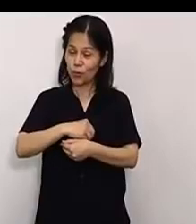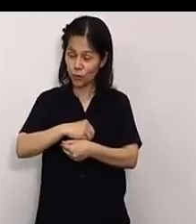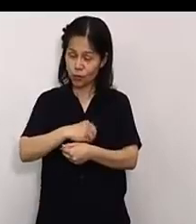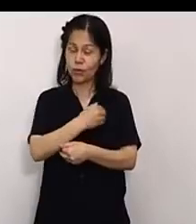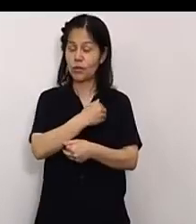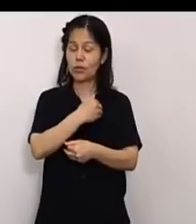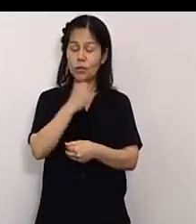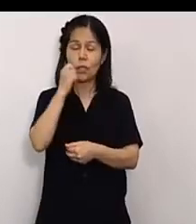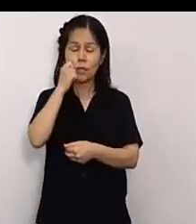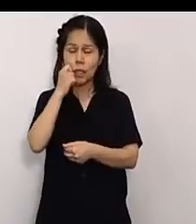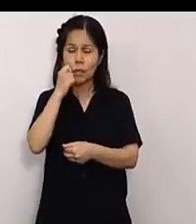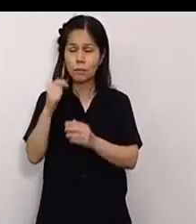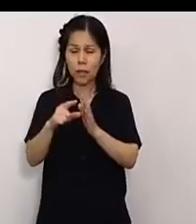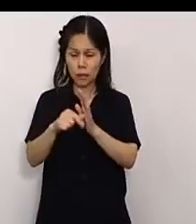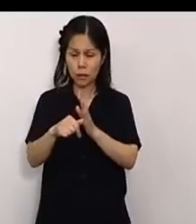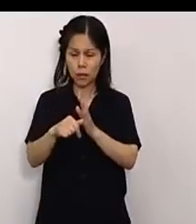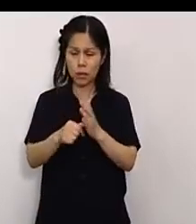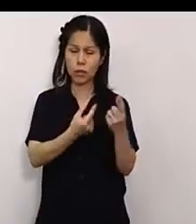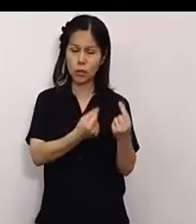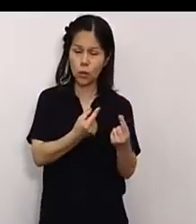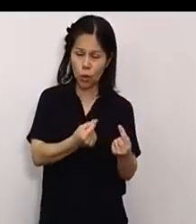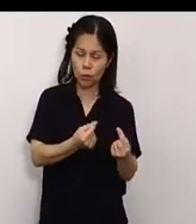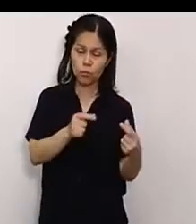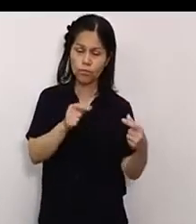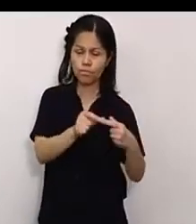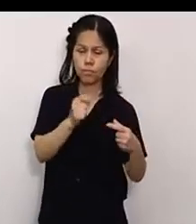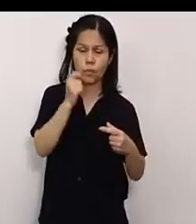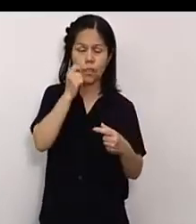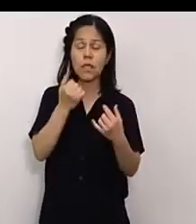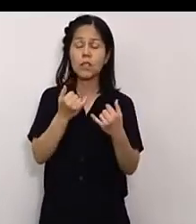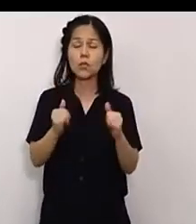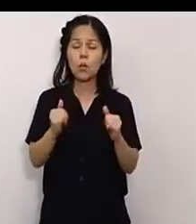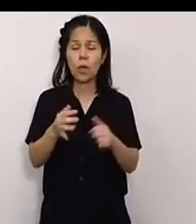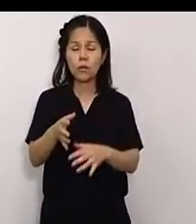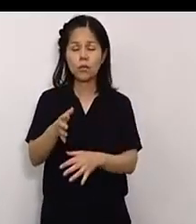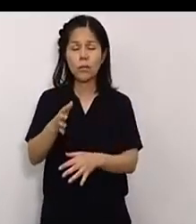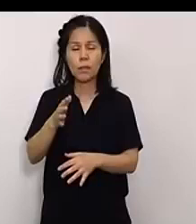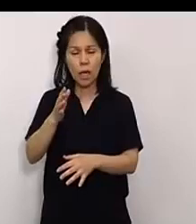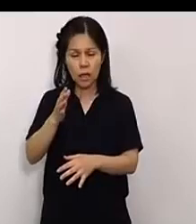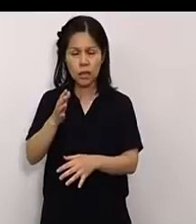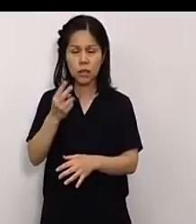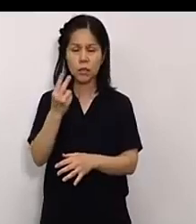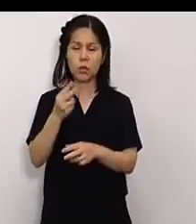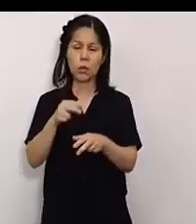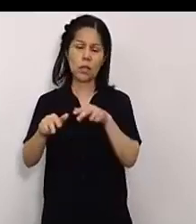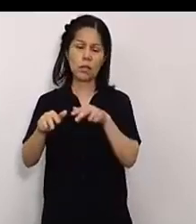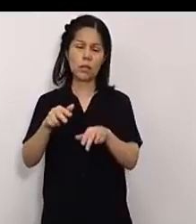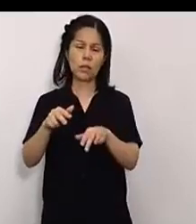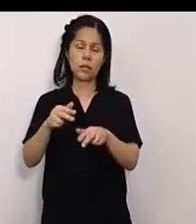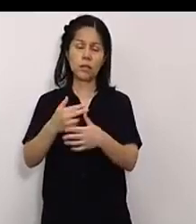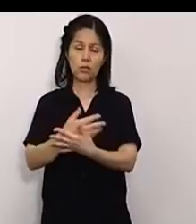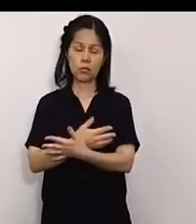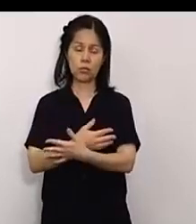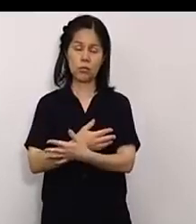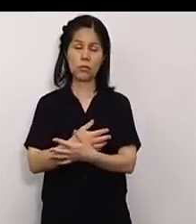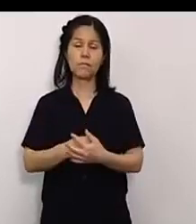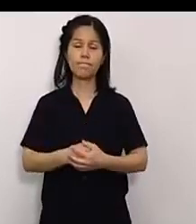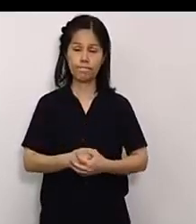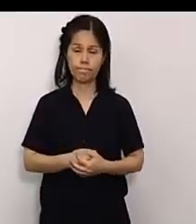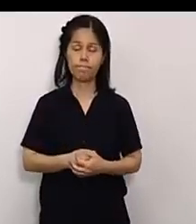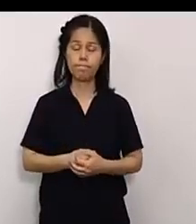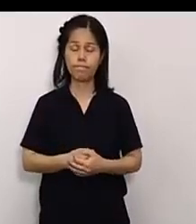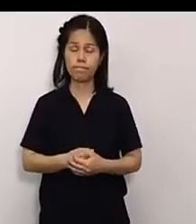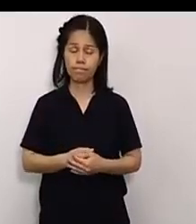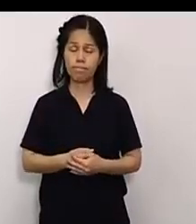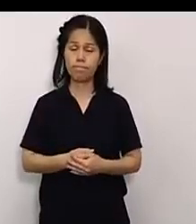聞くことができないような人、あるいは共感力のない人っていうのは大変冷たい都政を作ってしまうんじゃないかと思います